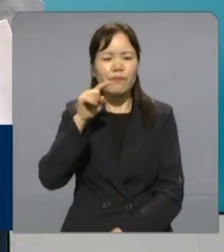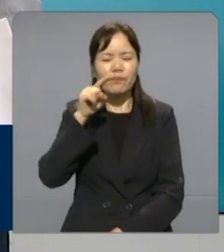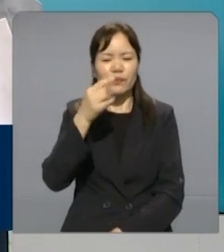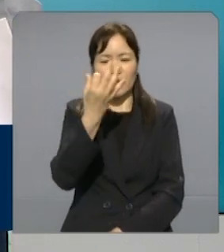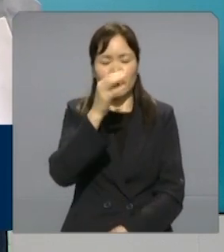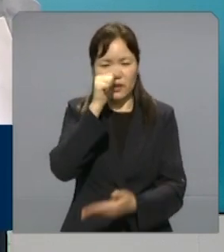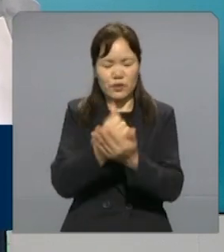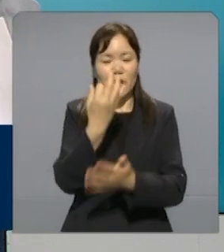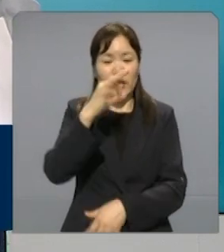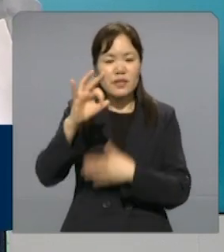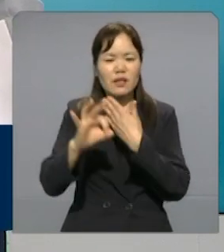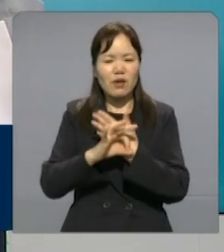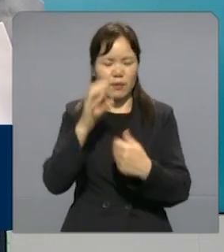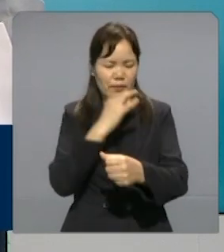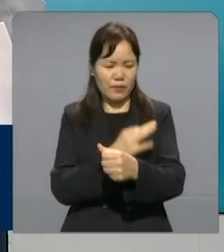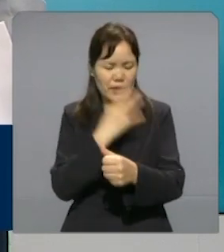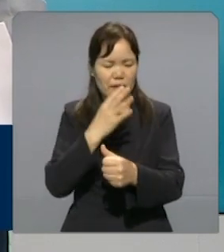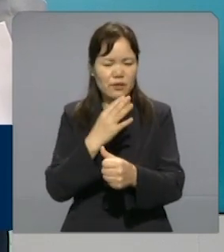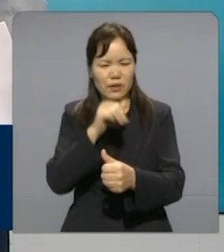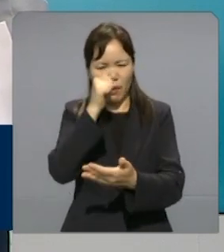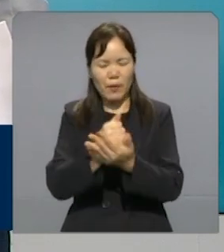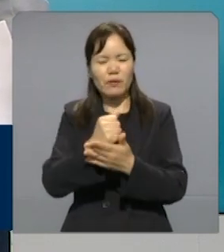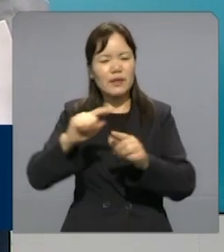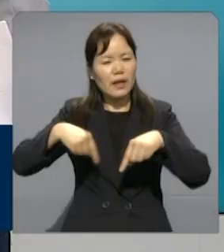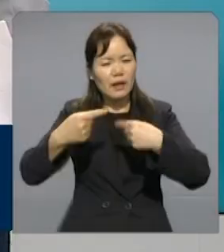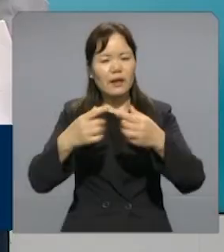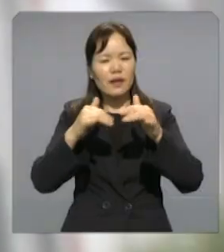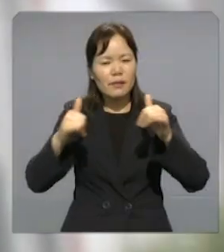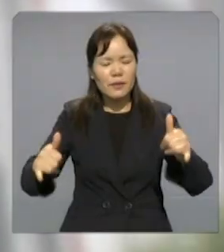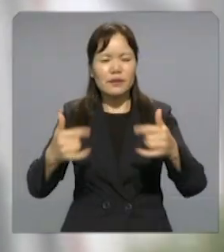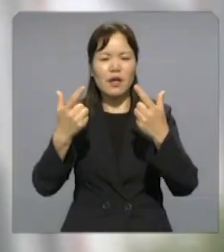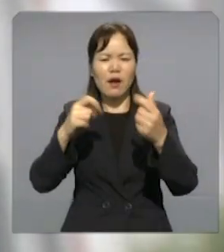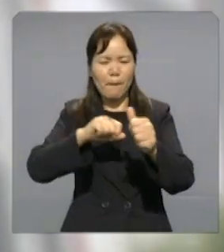동일하게 처벌받게 됩니다 황정환 기자입니다